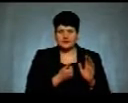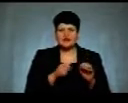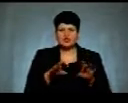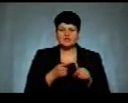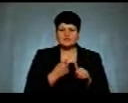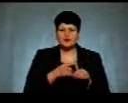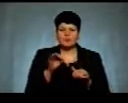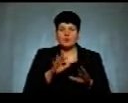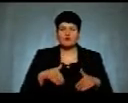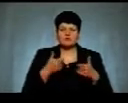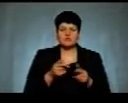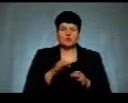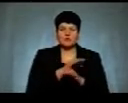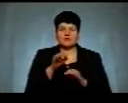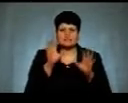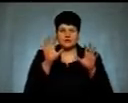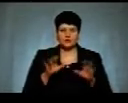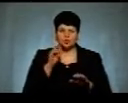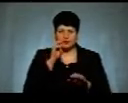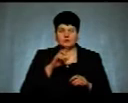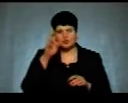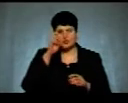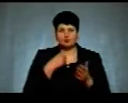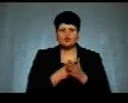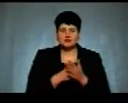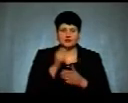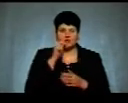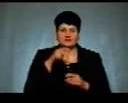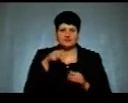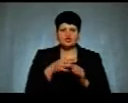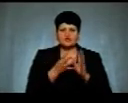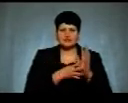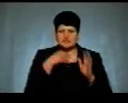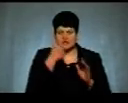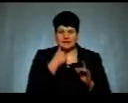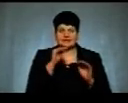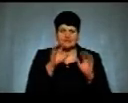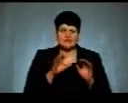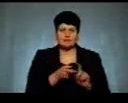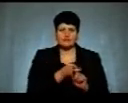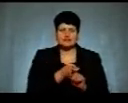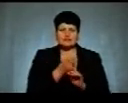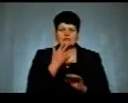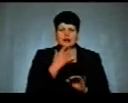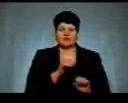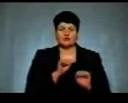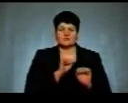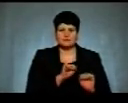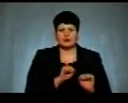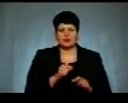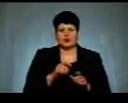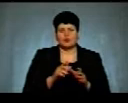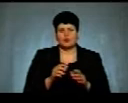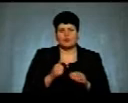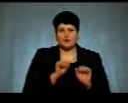про пропозиції до проєкту Закону України про Держбюджет України на 2019 рік по статтям, пов'язаним з забезпеченням національної безпеки і оборони України,